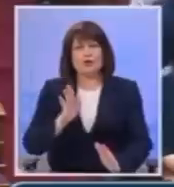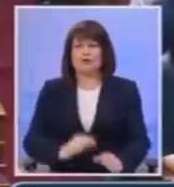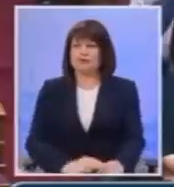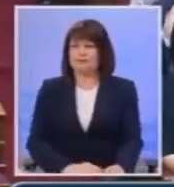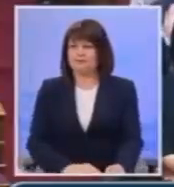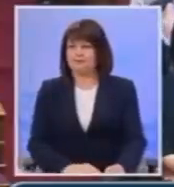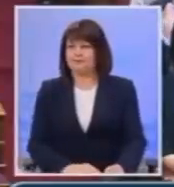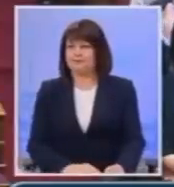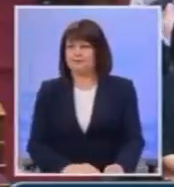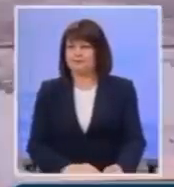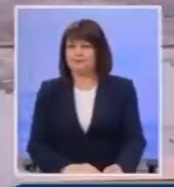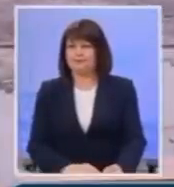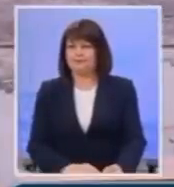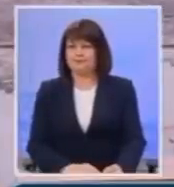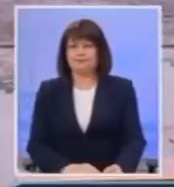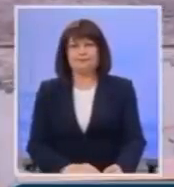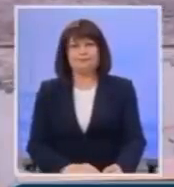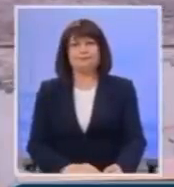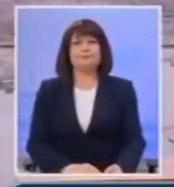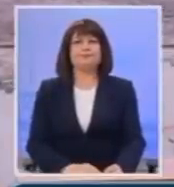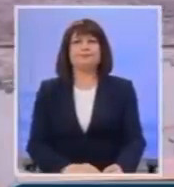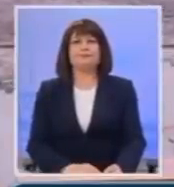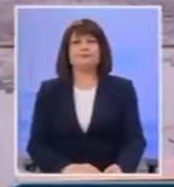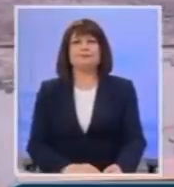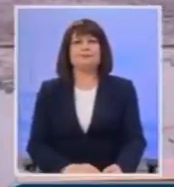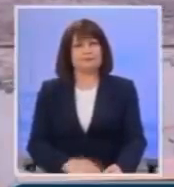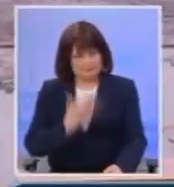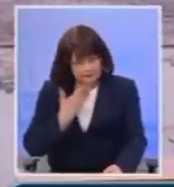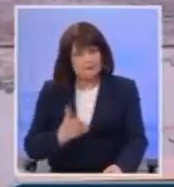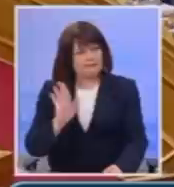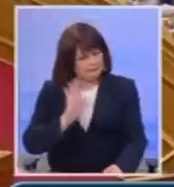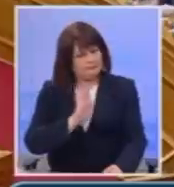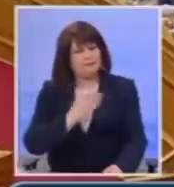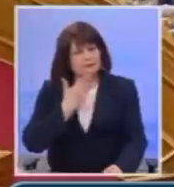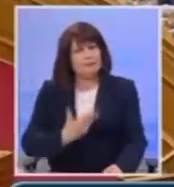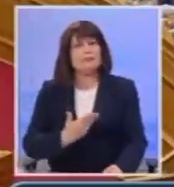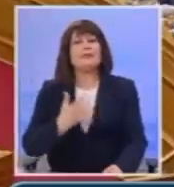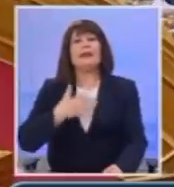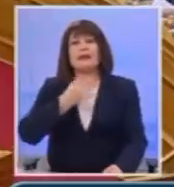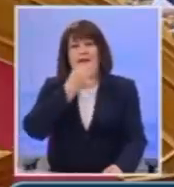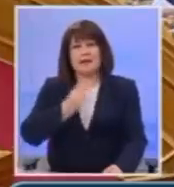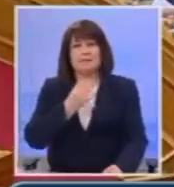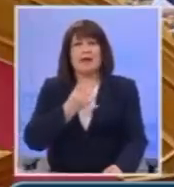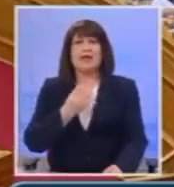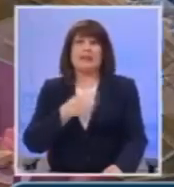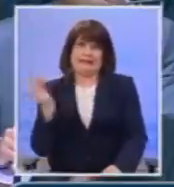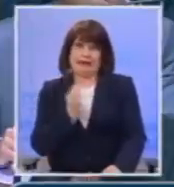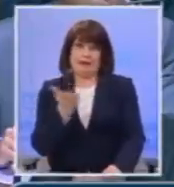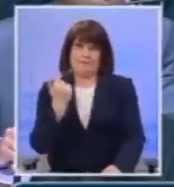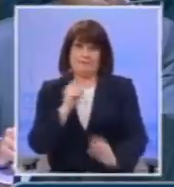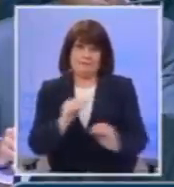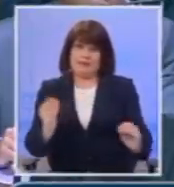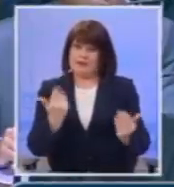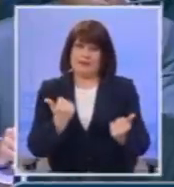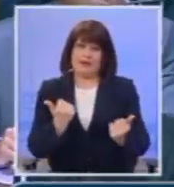ολοκληρώστε. Ναι. Ολοκληρώστε κύριε Πρόεδρε, κύριε Θεοδωράκη, ολοκληρώστε. Ολοκληρώνω. Έλεγα λοιπόν ότι δεν είναι παράδεισος η παιδεία.